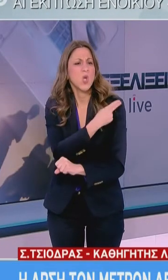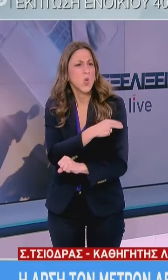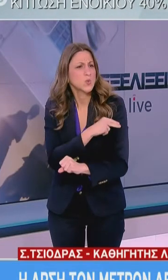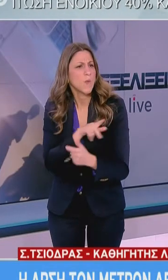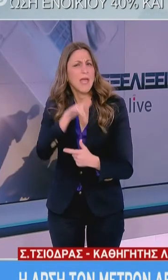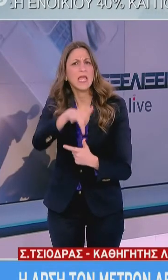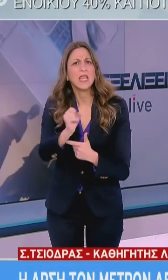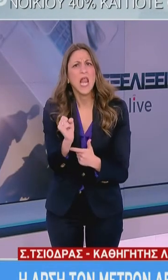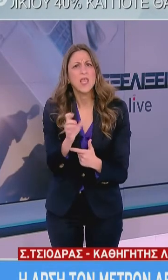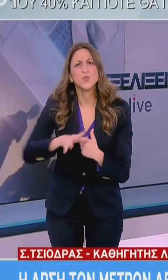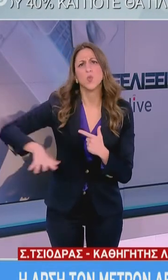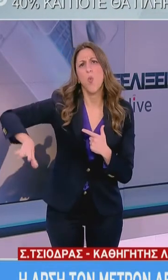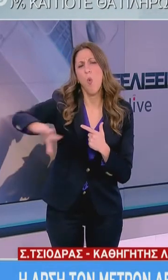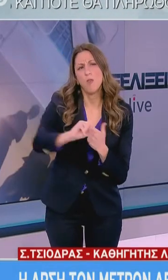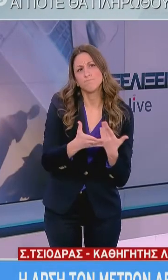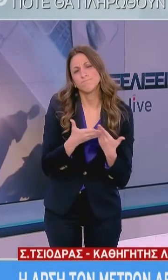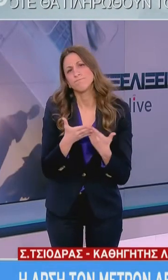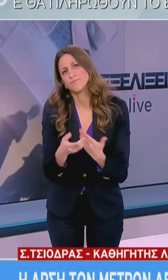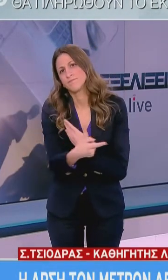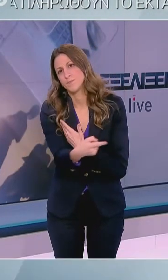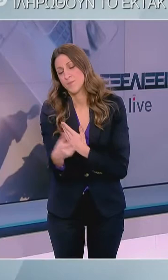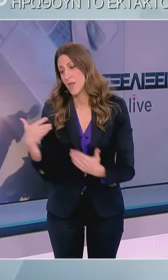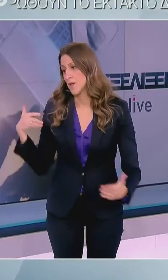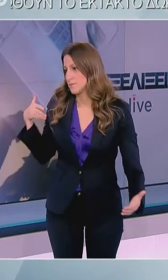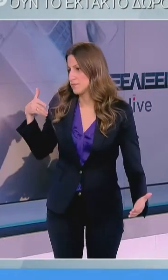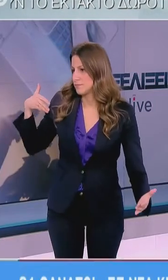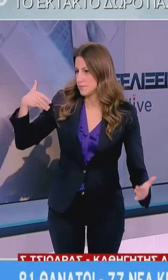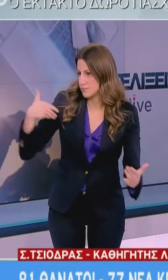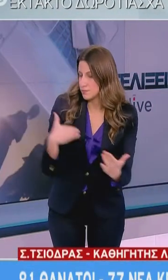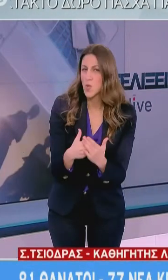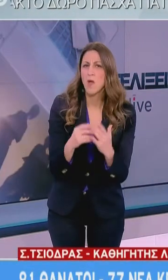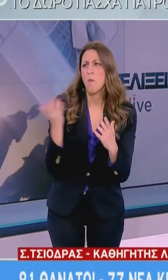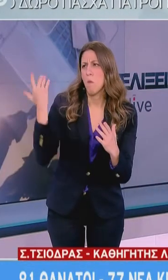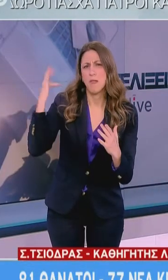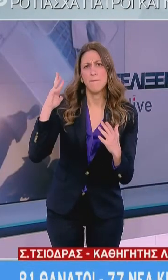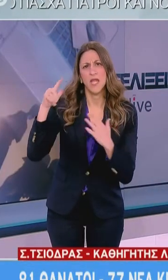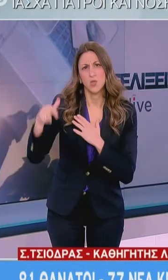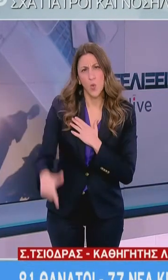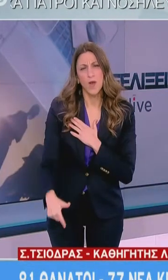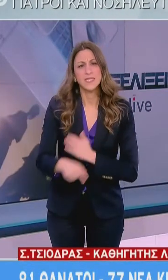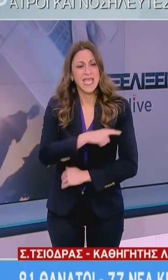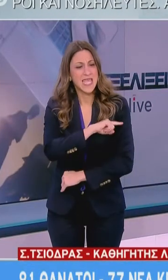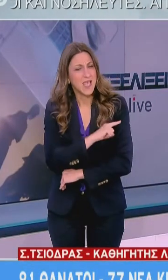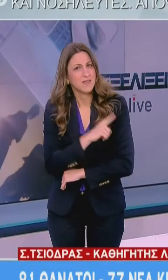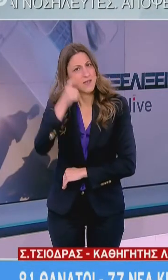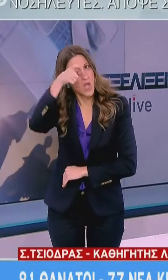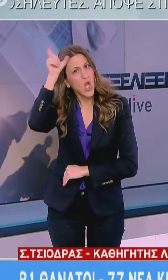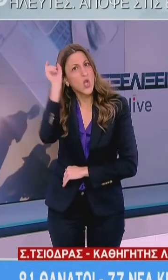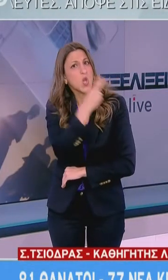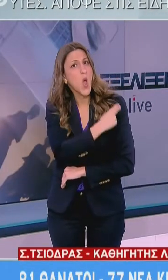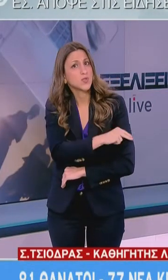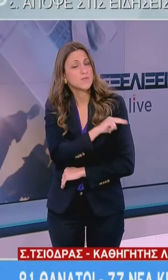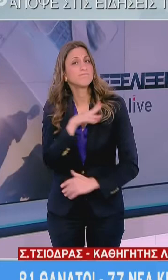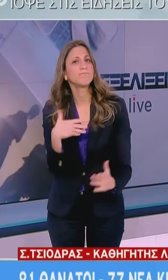ζωτικές υπηρεσίες σε όλο το σύστημα υγείας. Ιστορικά και σήμερα, το νοσηλευτικό προσωπικό σε όλο τον κόσμο αποδεικνύει